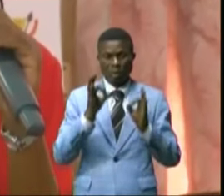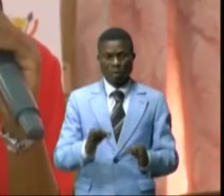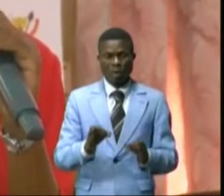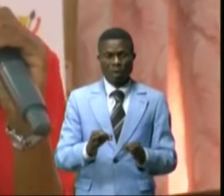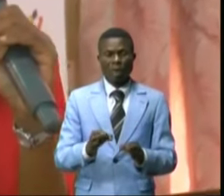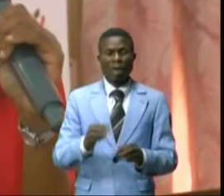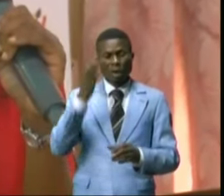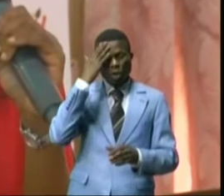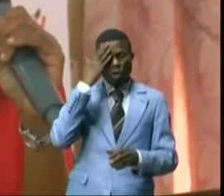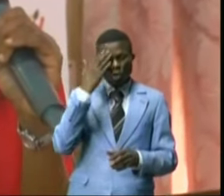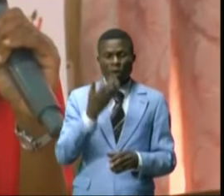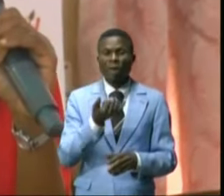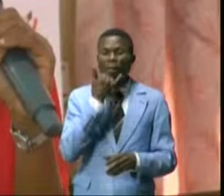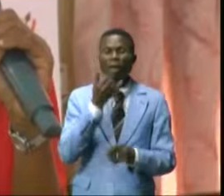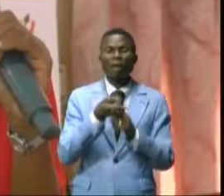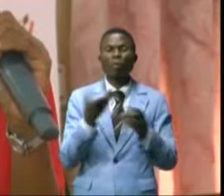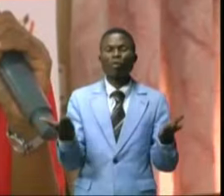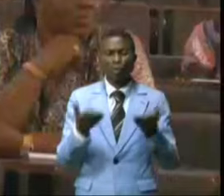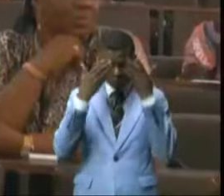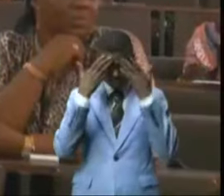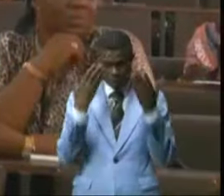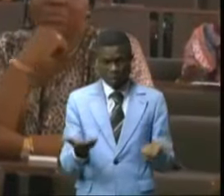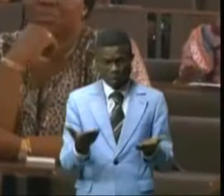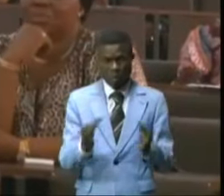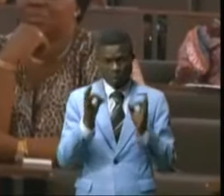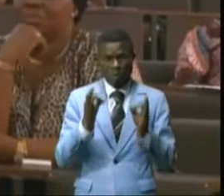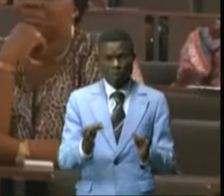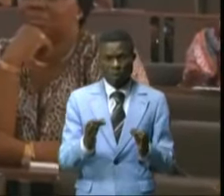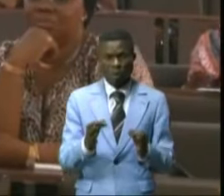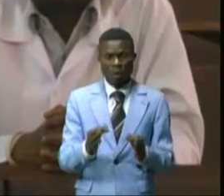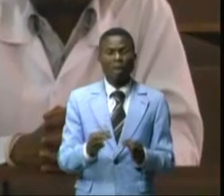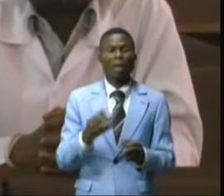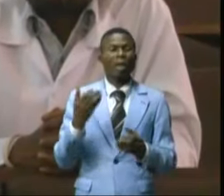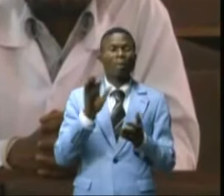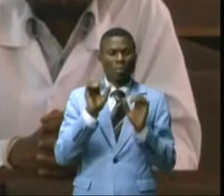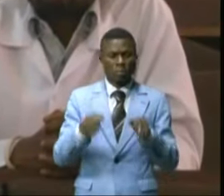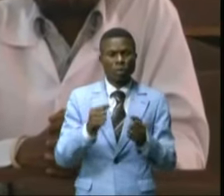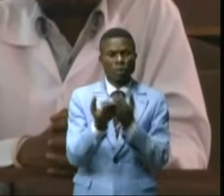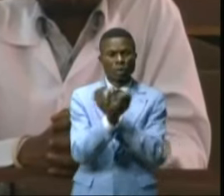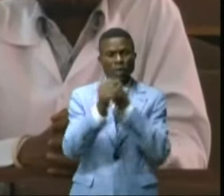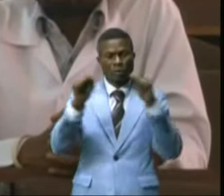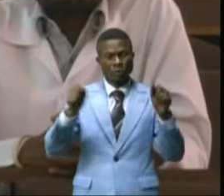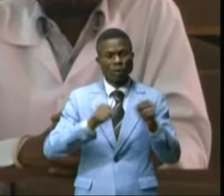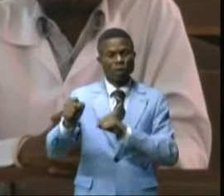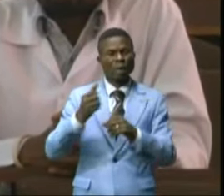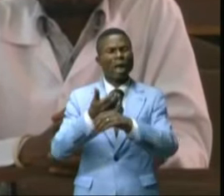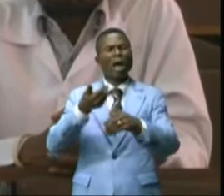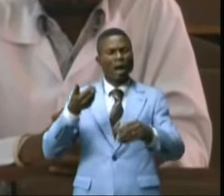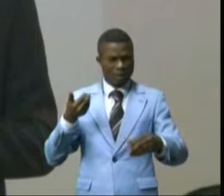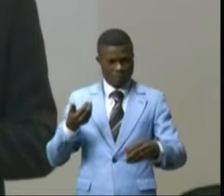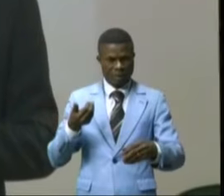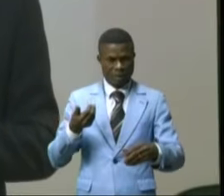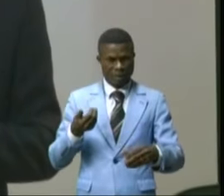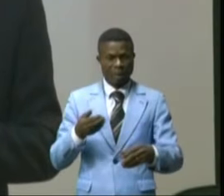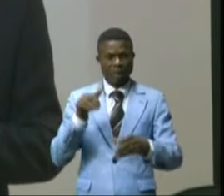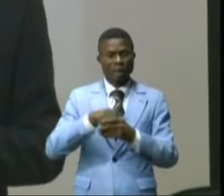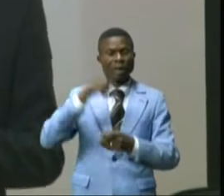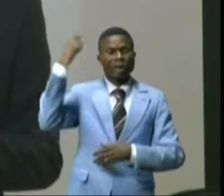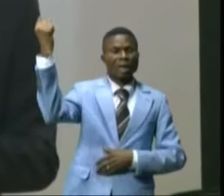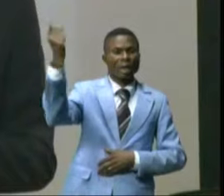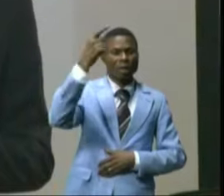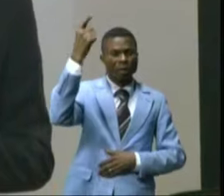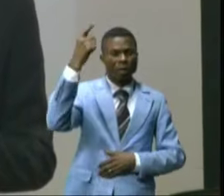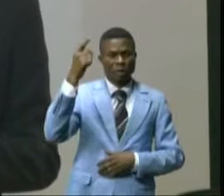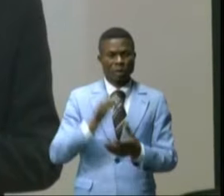causes de leur maladie soient élucidées. Des vies qui pourtant pouvaient être sauvées si les diagnostics étaient posés à temps. À travers le monde,